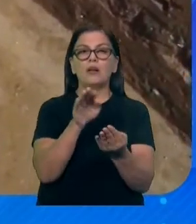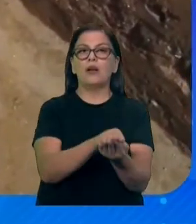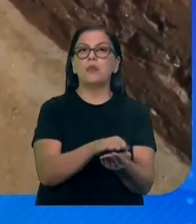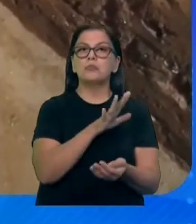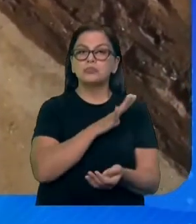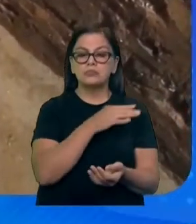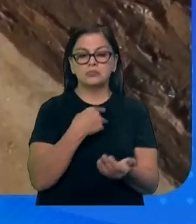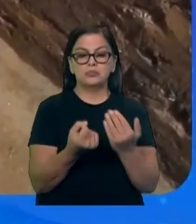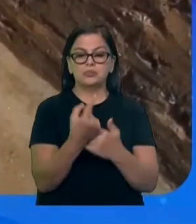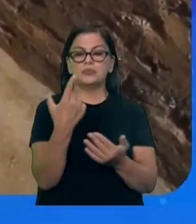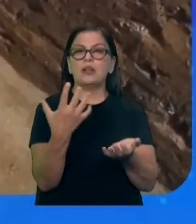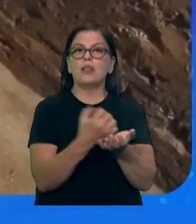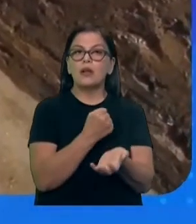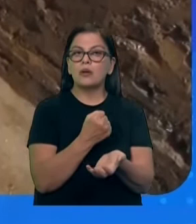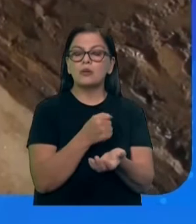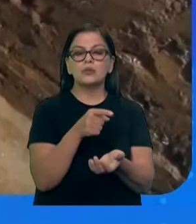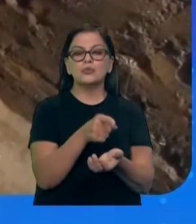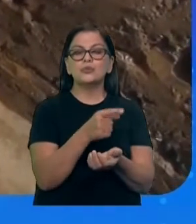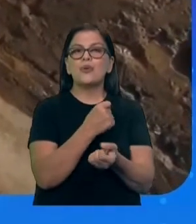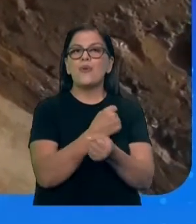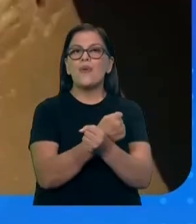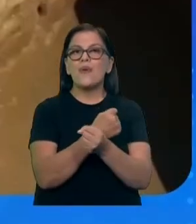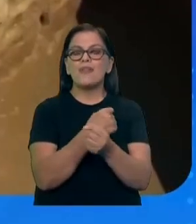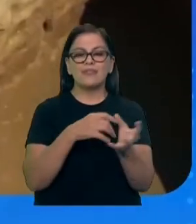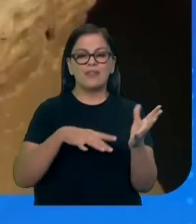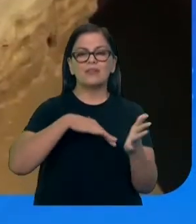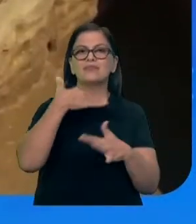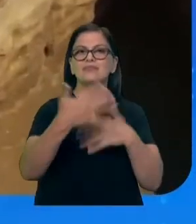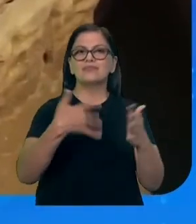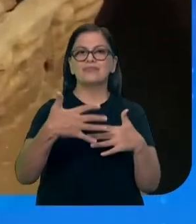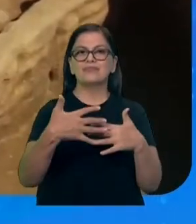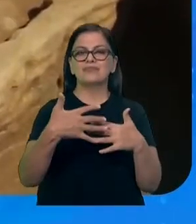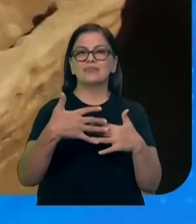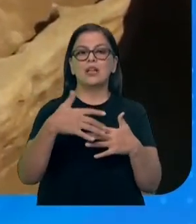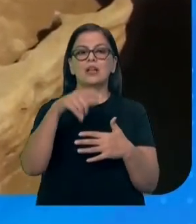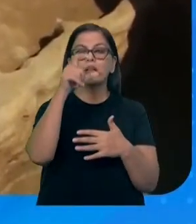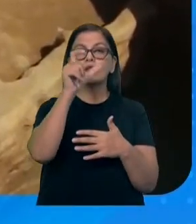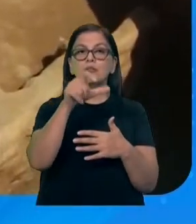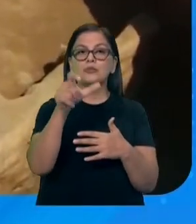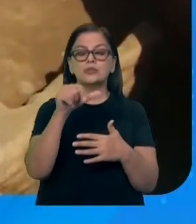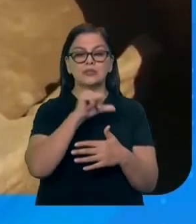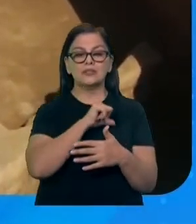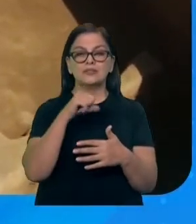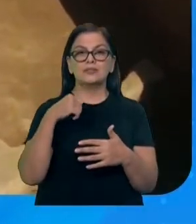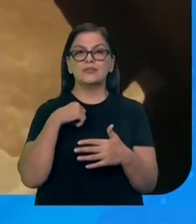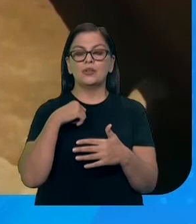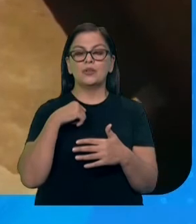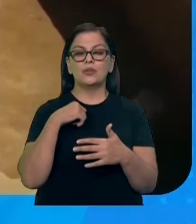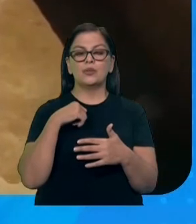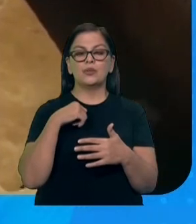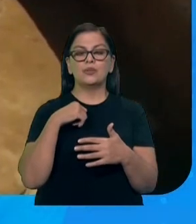qəbir aşkarladık və burada sümüklər qarışdırılmışdır. Və insanlar özlərinə aid əmək